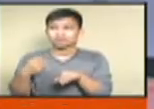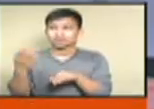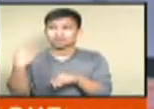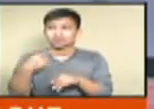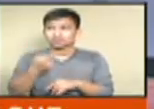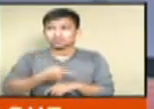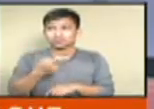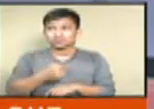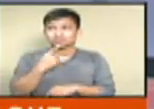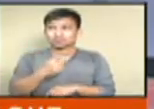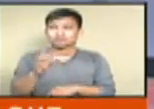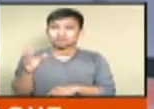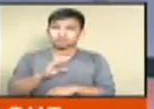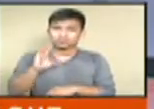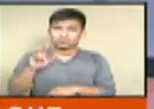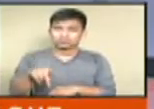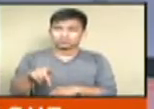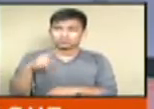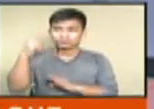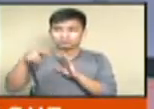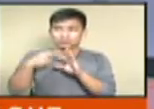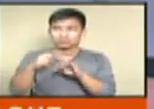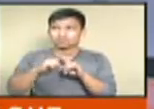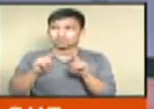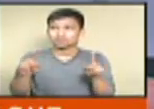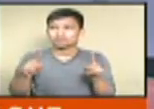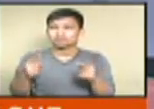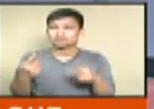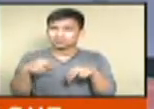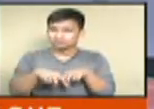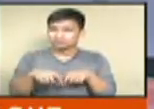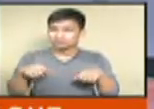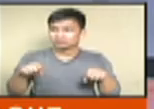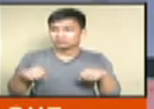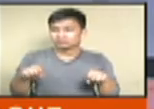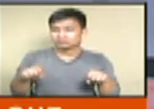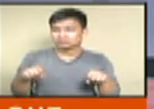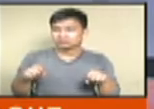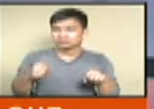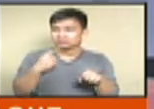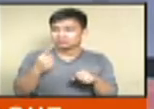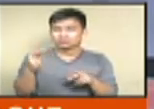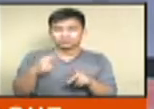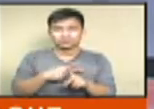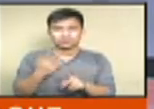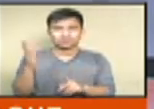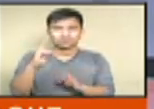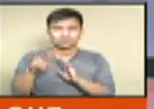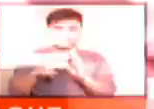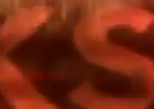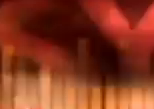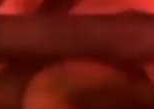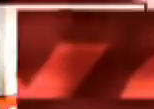at pinagalitan ng kumuha ng cellphone video. Ngayon, rider naman ang nabiktima. Panoorin po natin ang video.